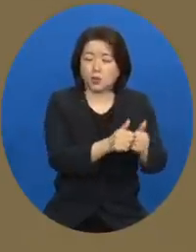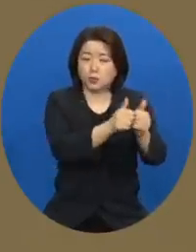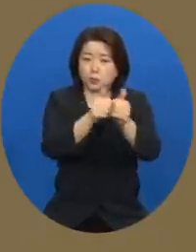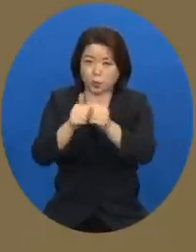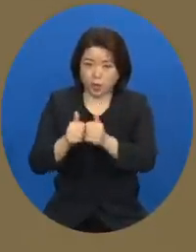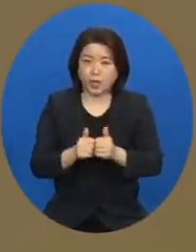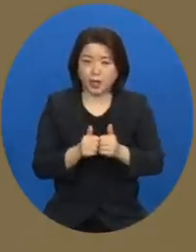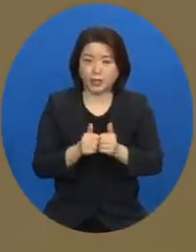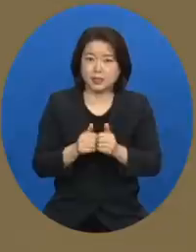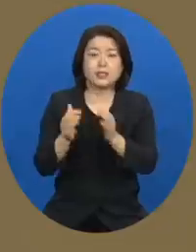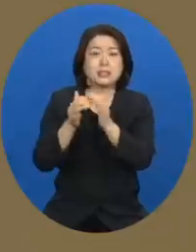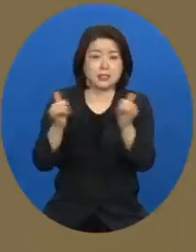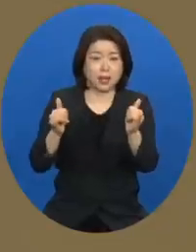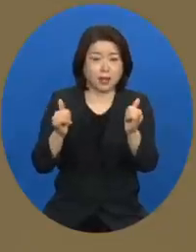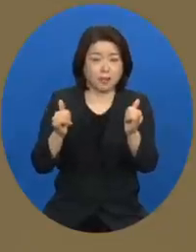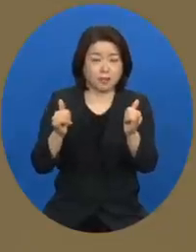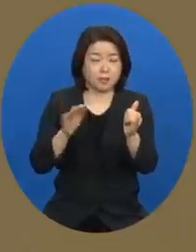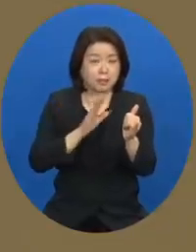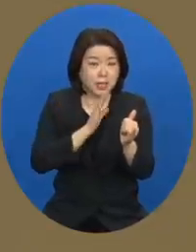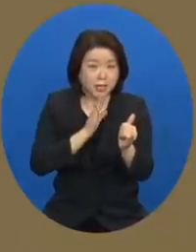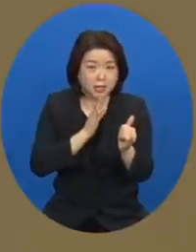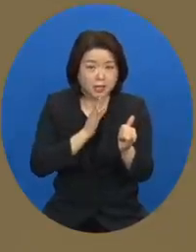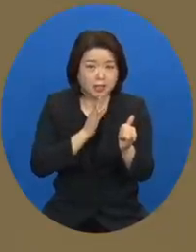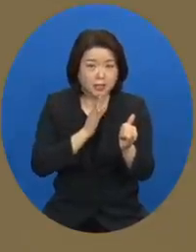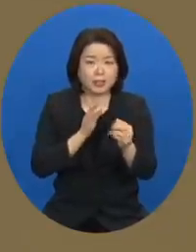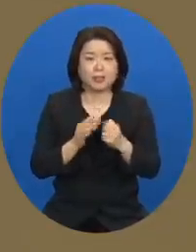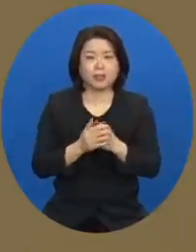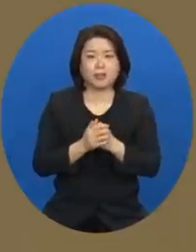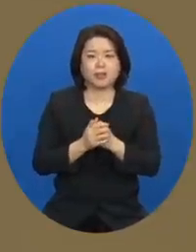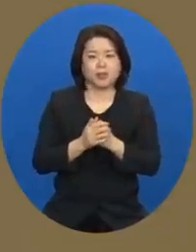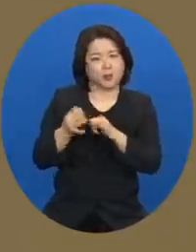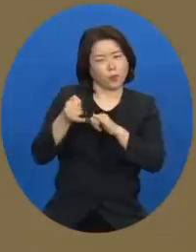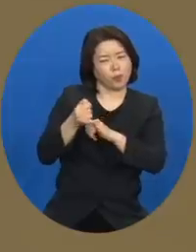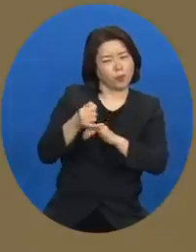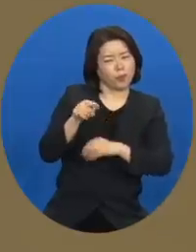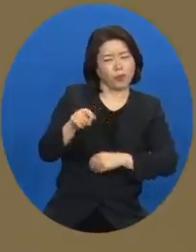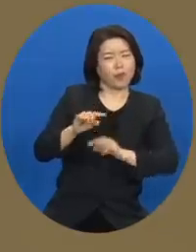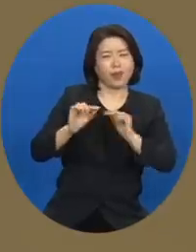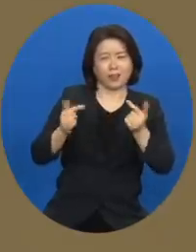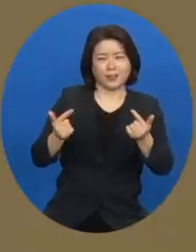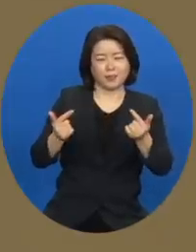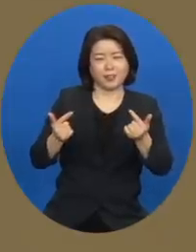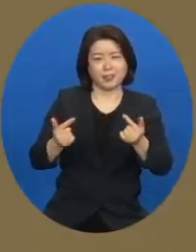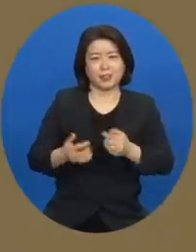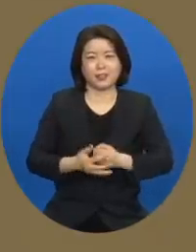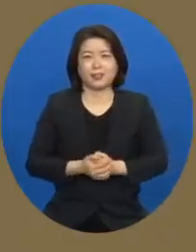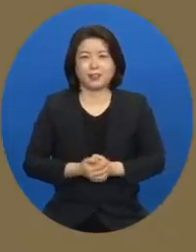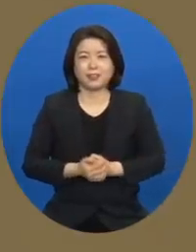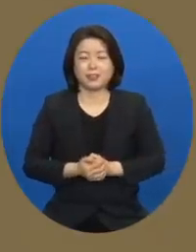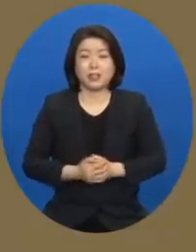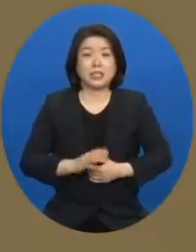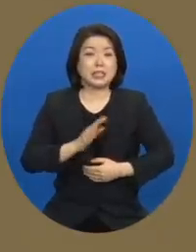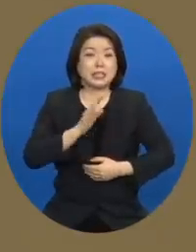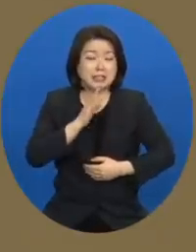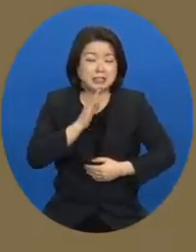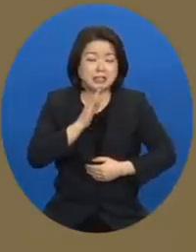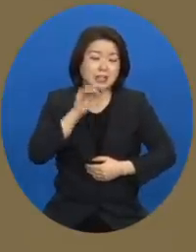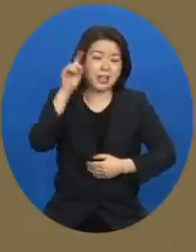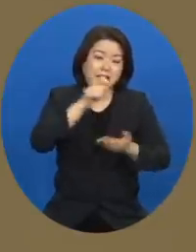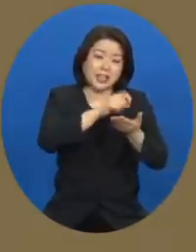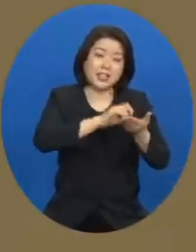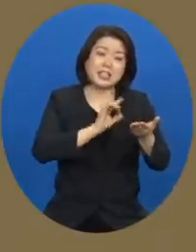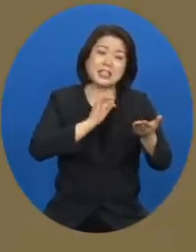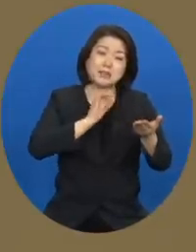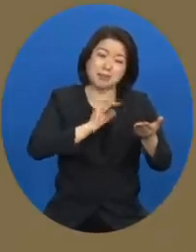동행하는 사람입니까? 꼭 그렇다고 말할 수도 없습니다. 진짜 일기만 잘